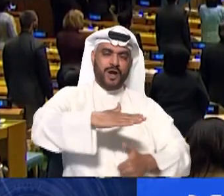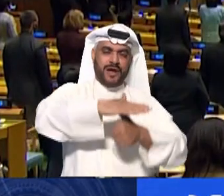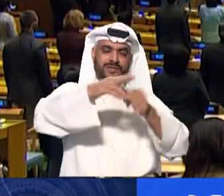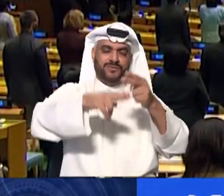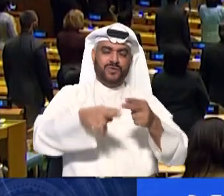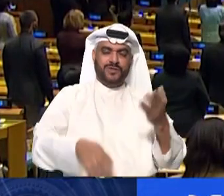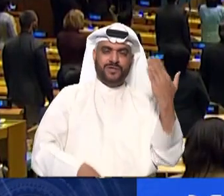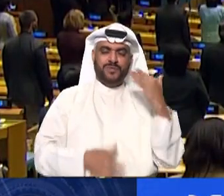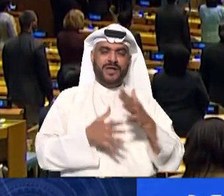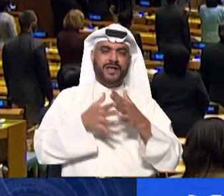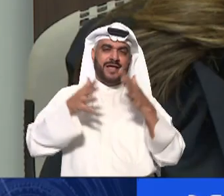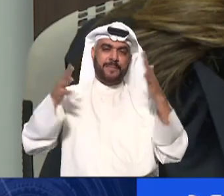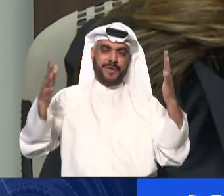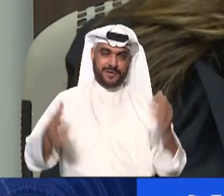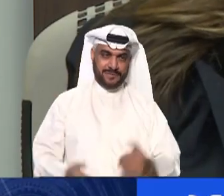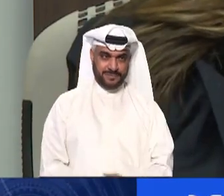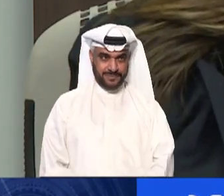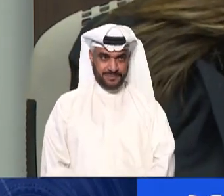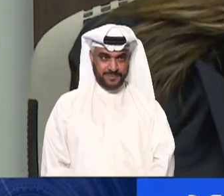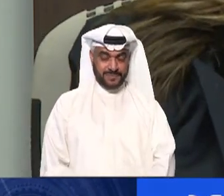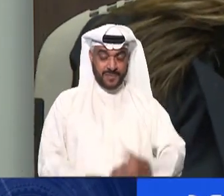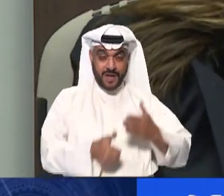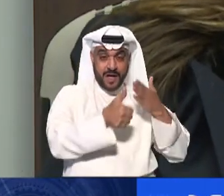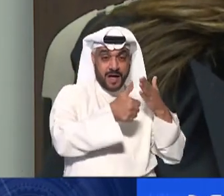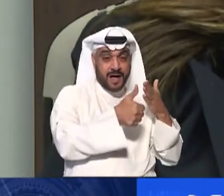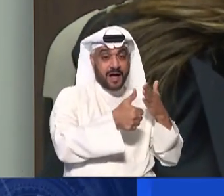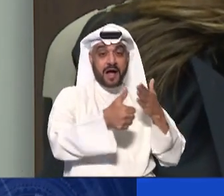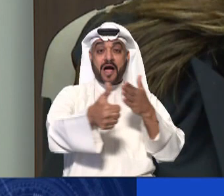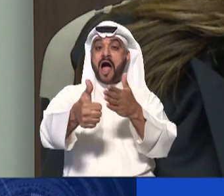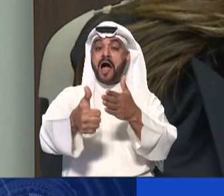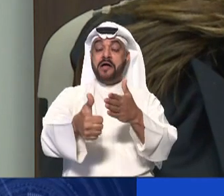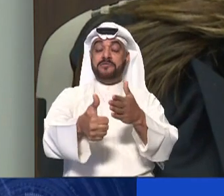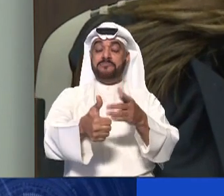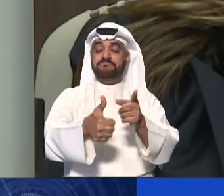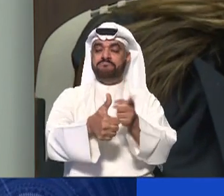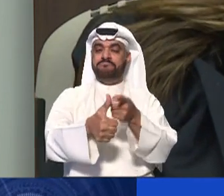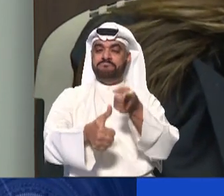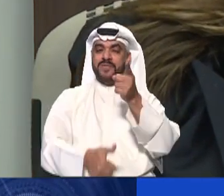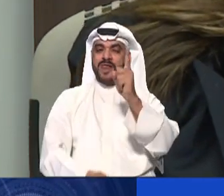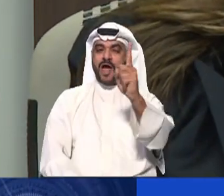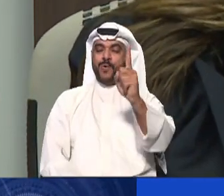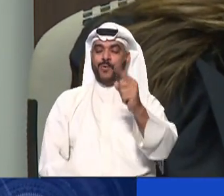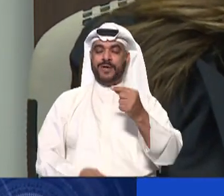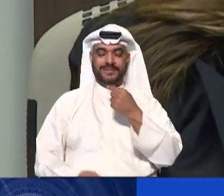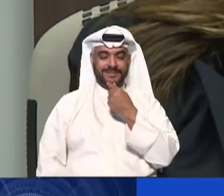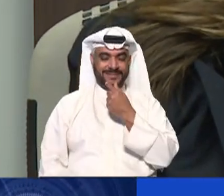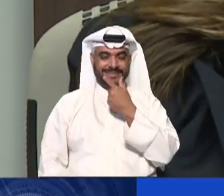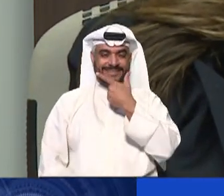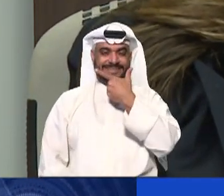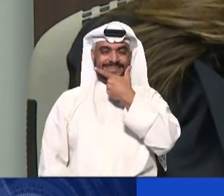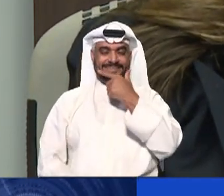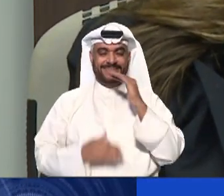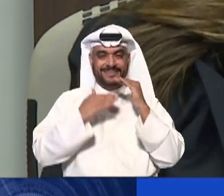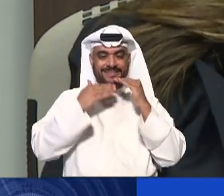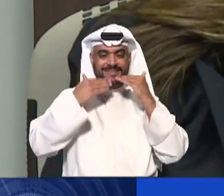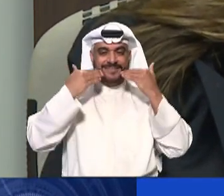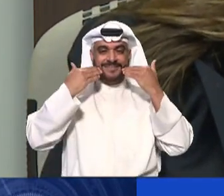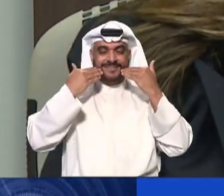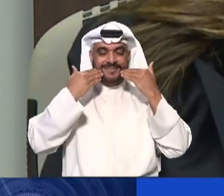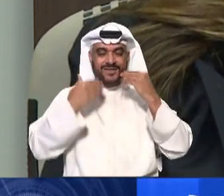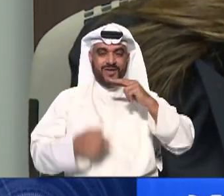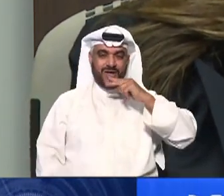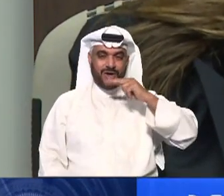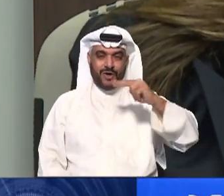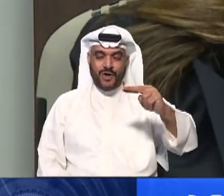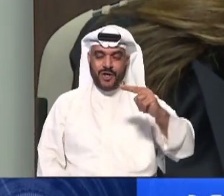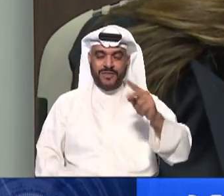الكبير. كان قائد استثنائي بكل شيء، بابتسامته وتفاؤله وبخطاباته اللي دائما